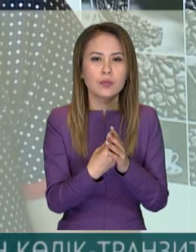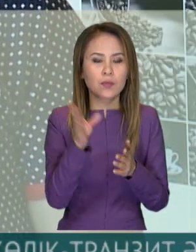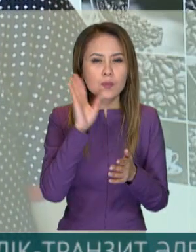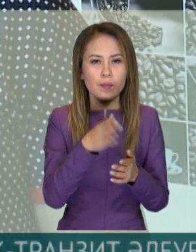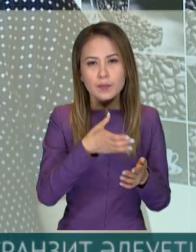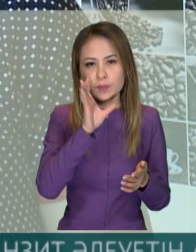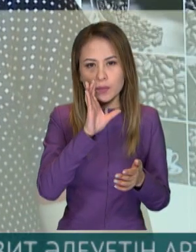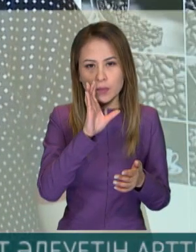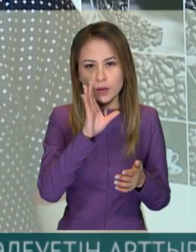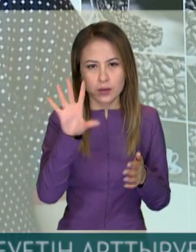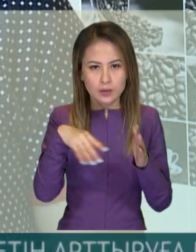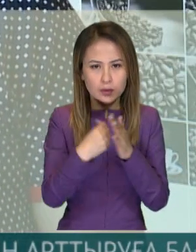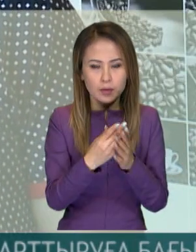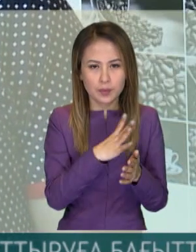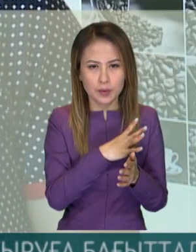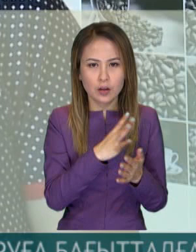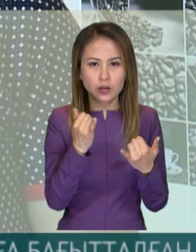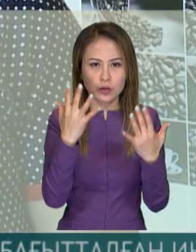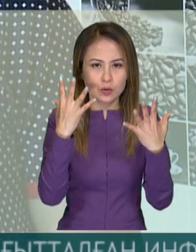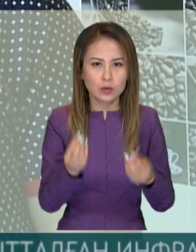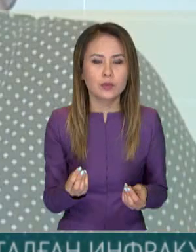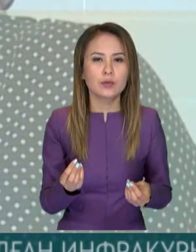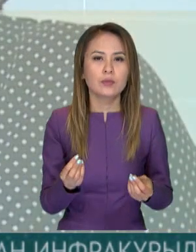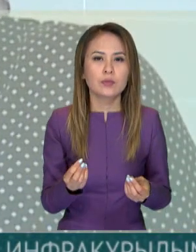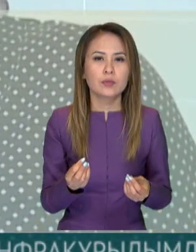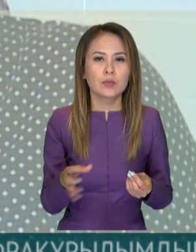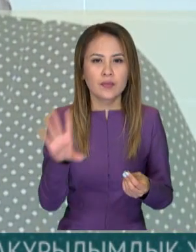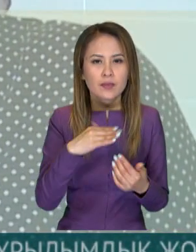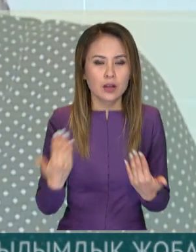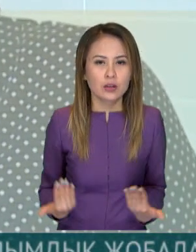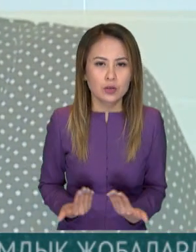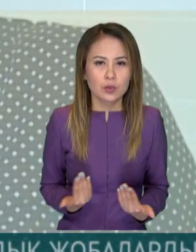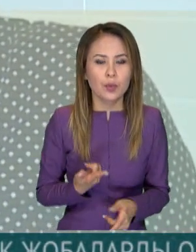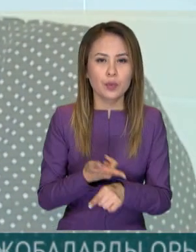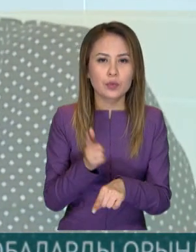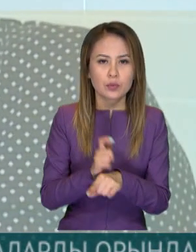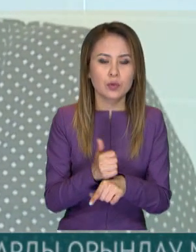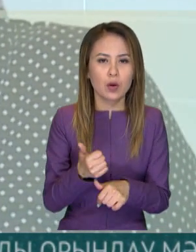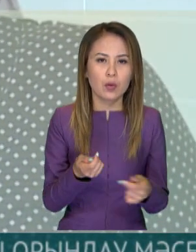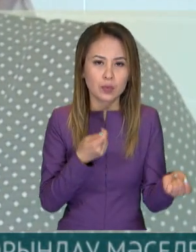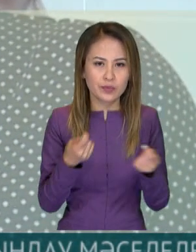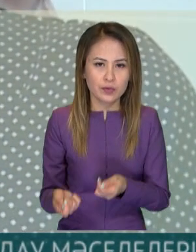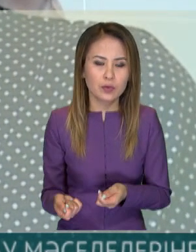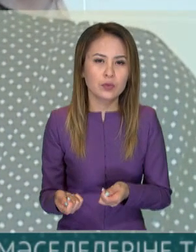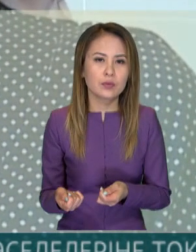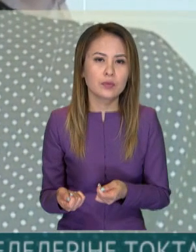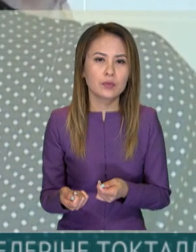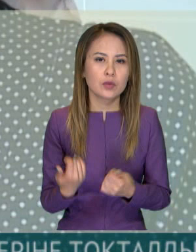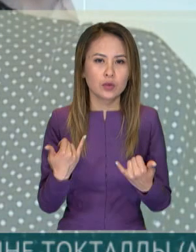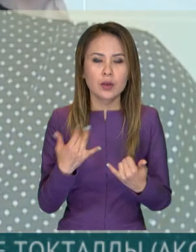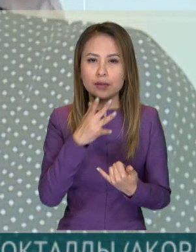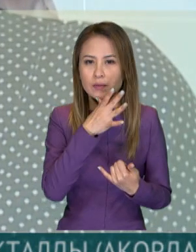суды солай қолданып келген болатынбыз. Енді қазір тұрғындарға өте жақсылық қуаныш әкеліп жатыр. Қазіргі